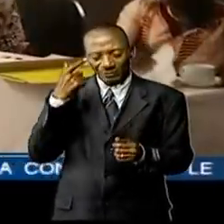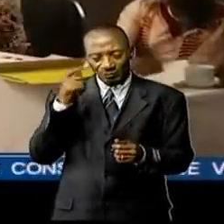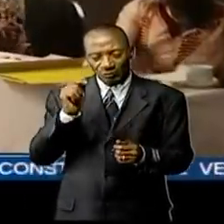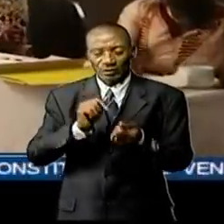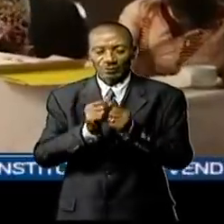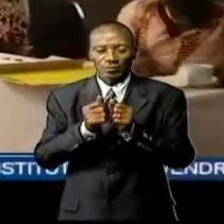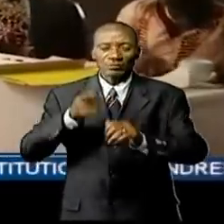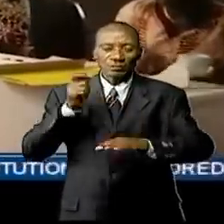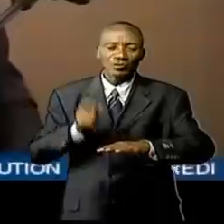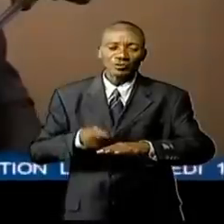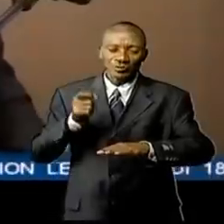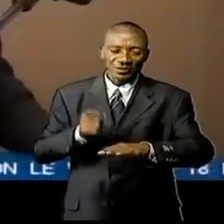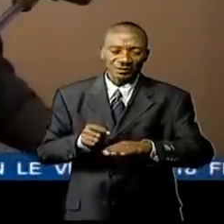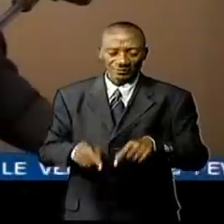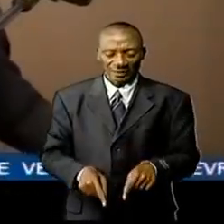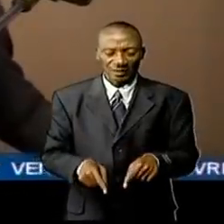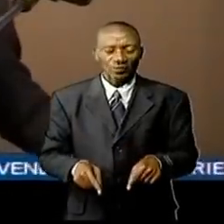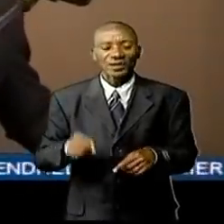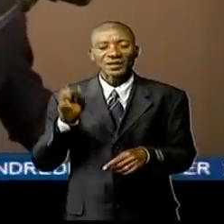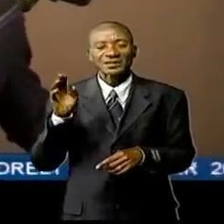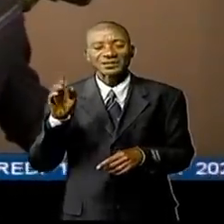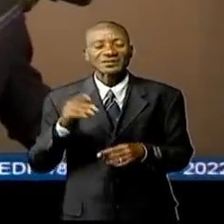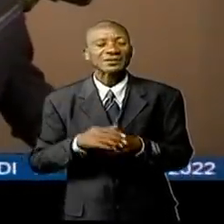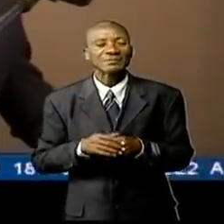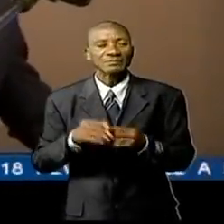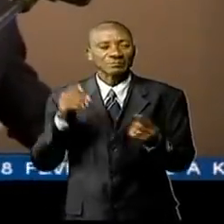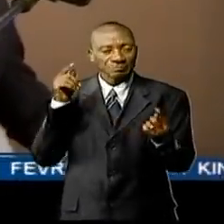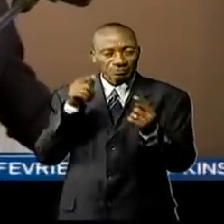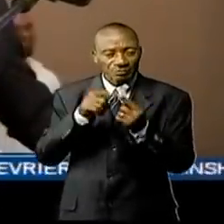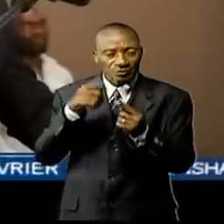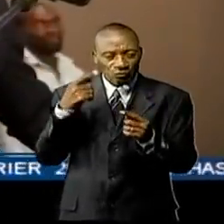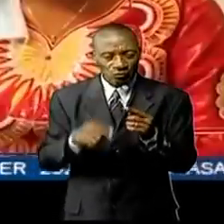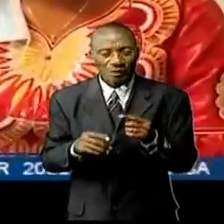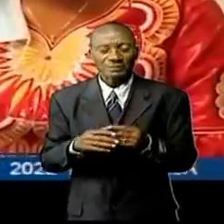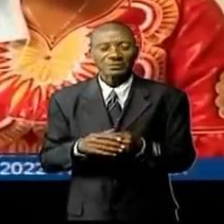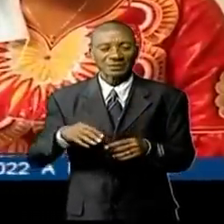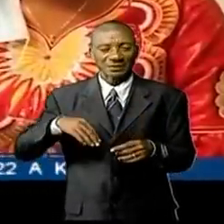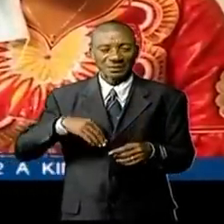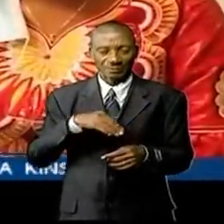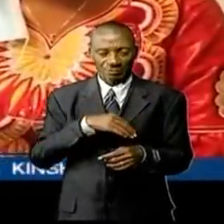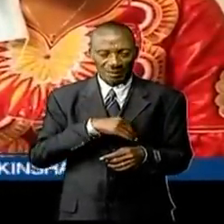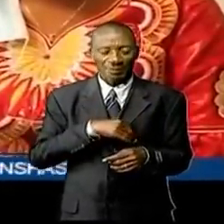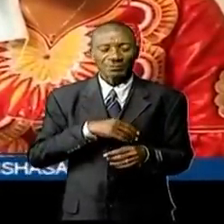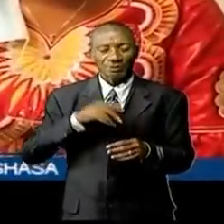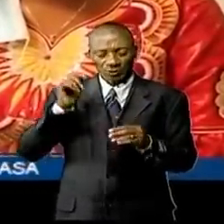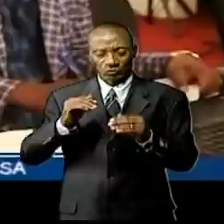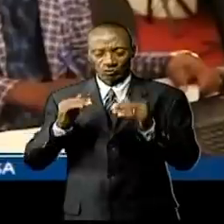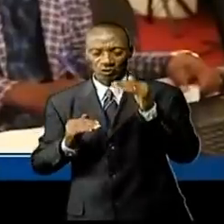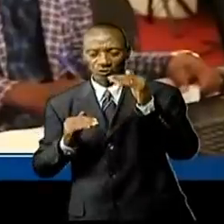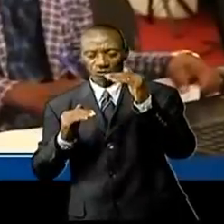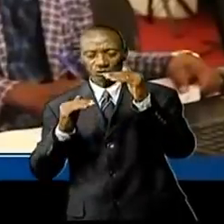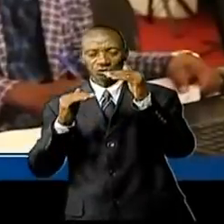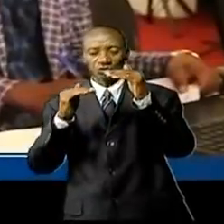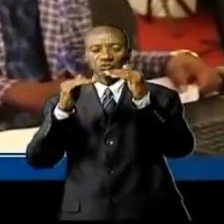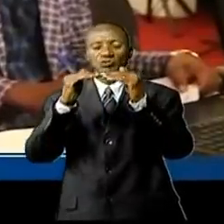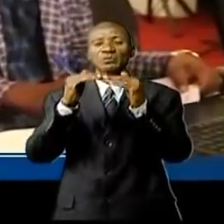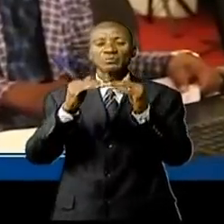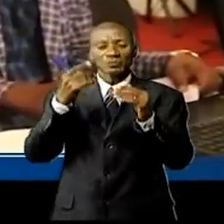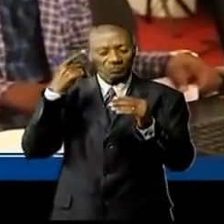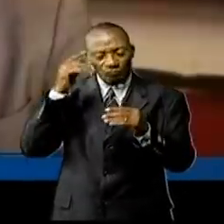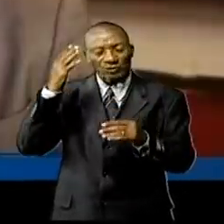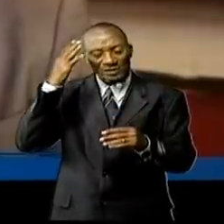non-répétition organisées à Kinshasa a pour objectif mettre à niveau les membres des sous-groupes poursuites judiciaires et garanties